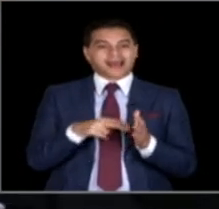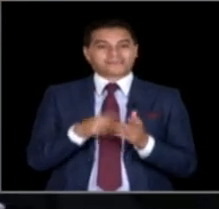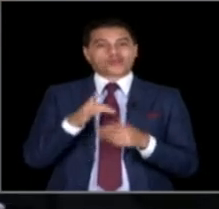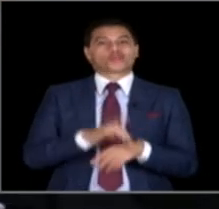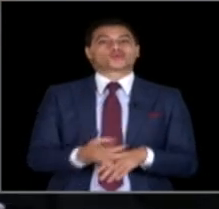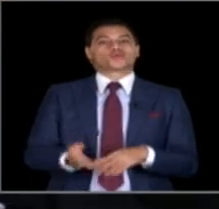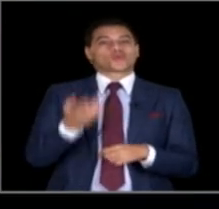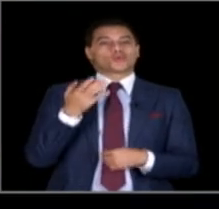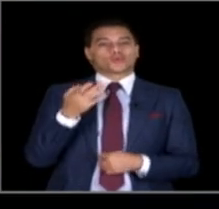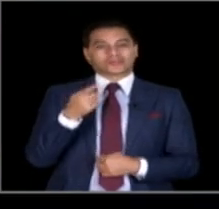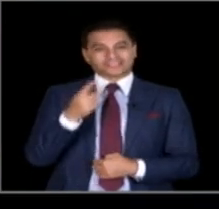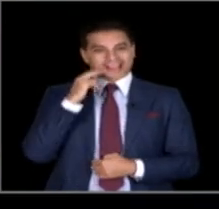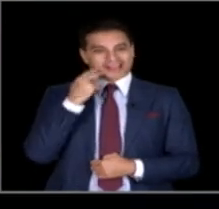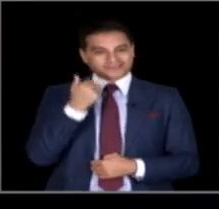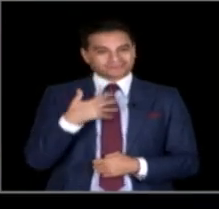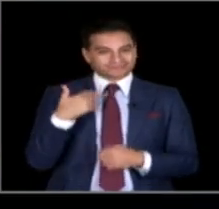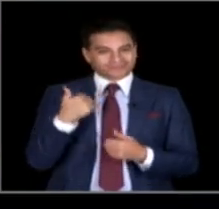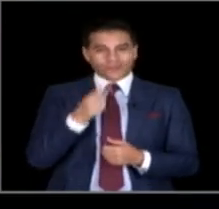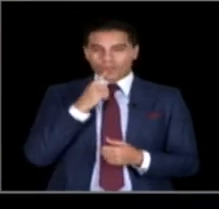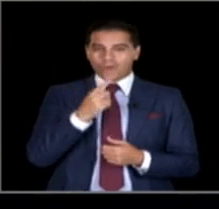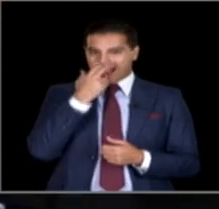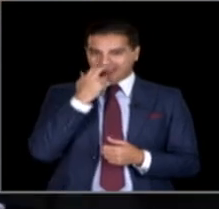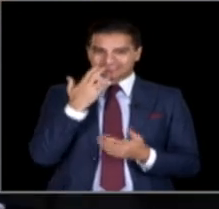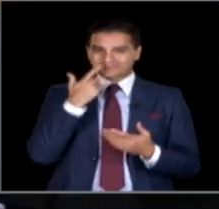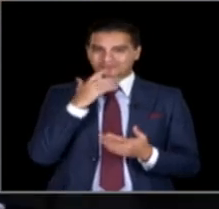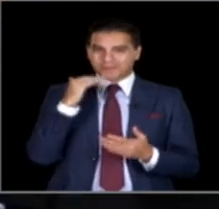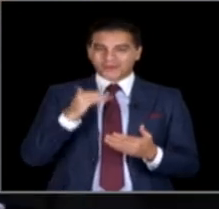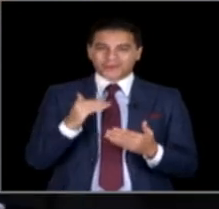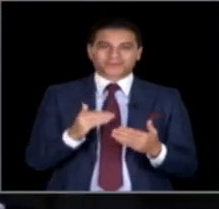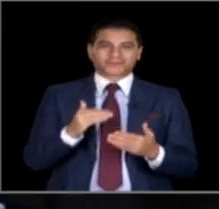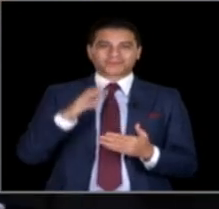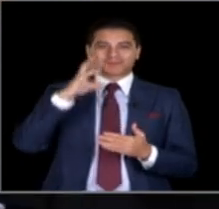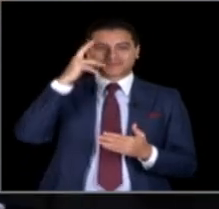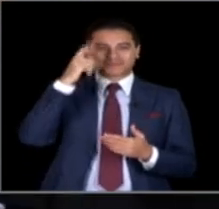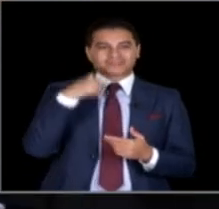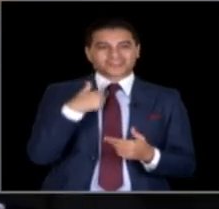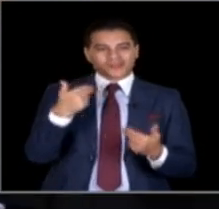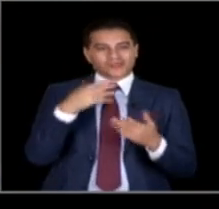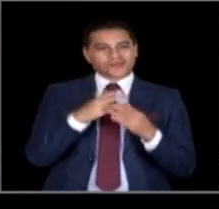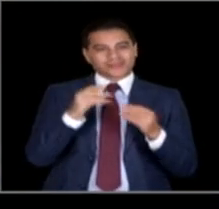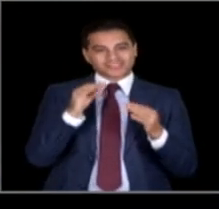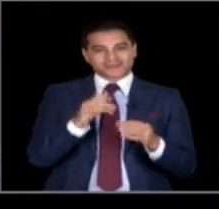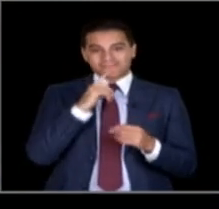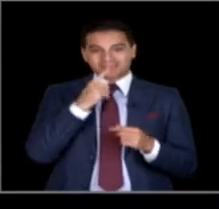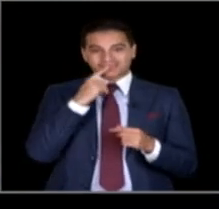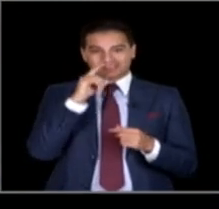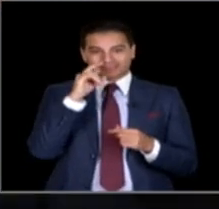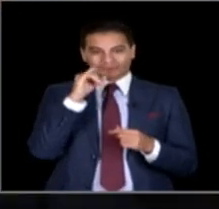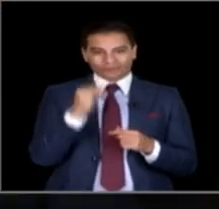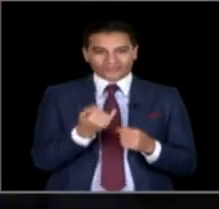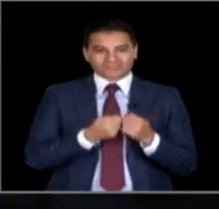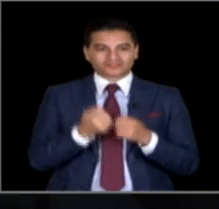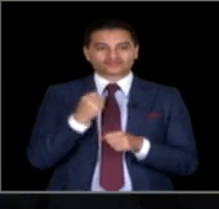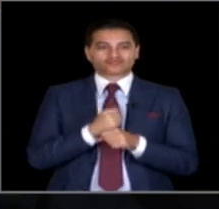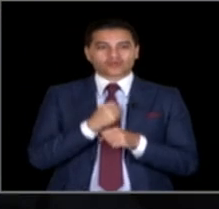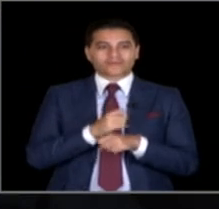ايه يا دكتور؟ ازي حضرتك؟ والله زمان ليك وحشة. الحمد لله. الاستوديو كان وحشني جدا بصراحه. بس انت خسيت.